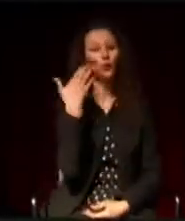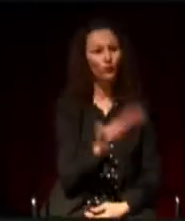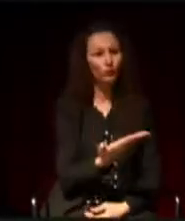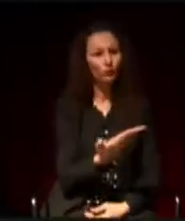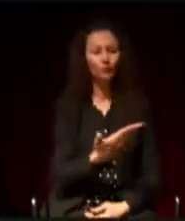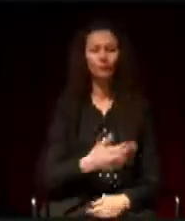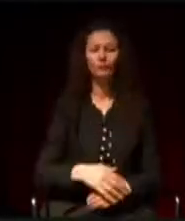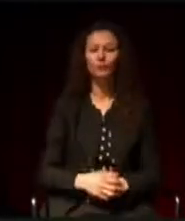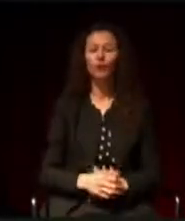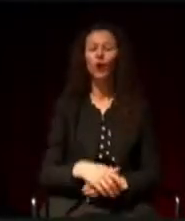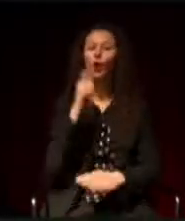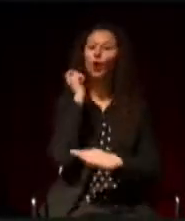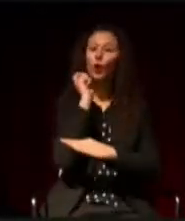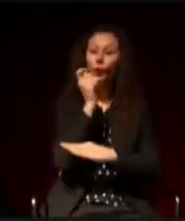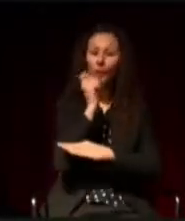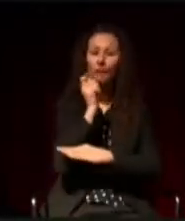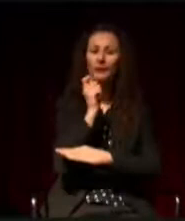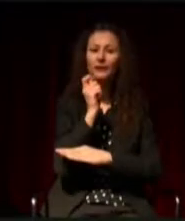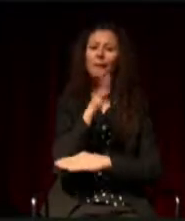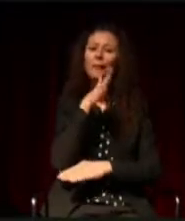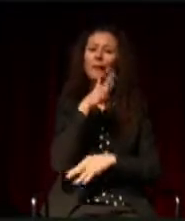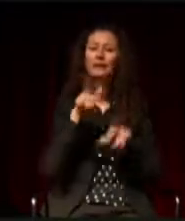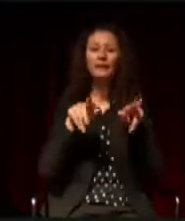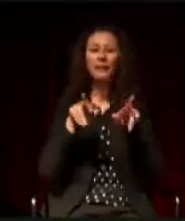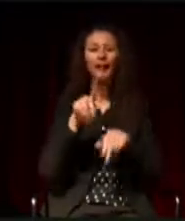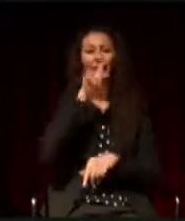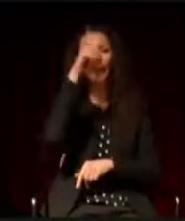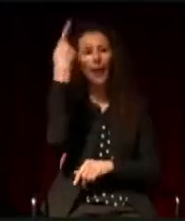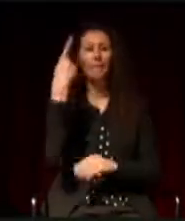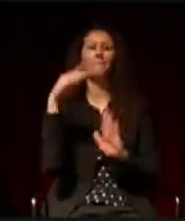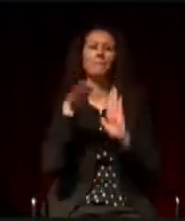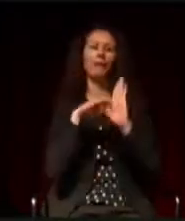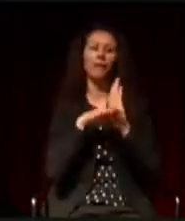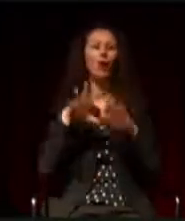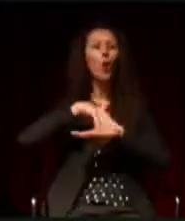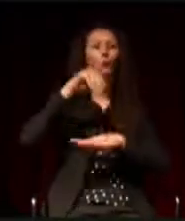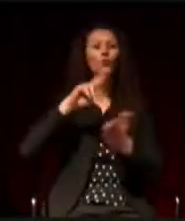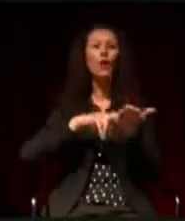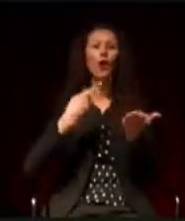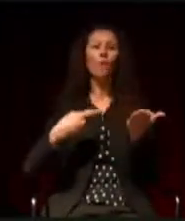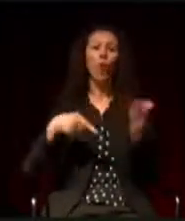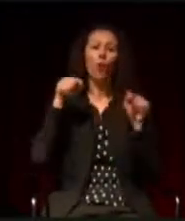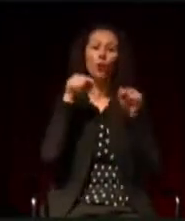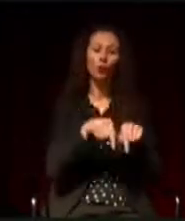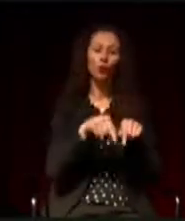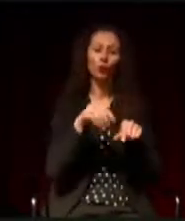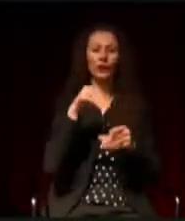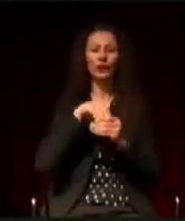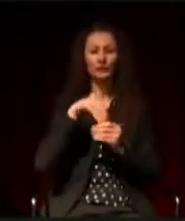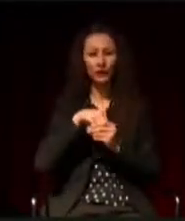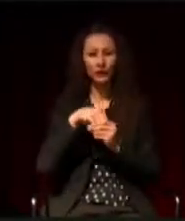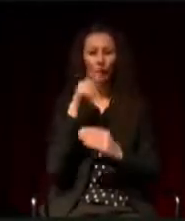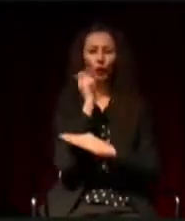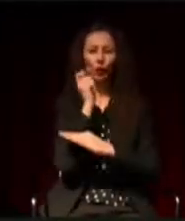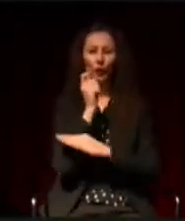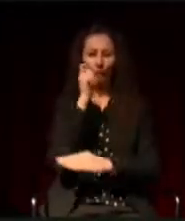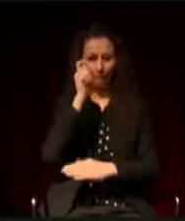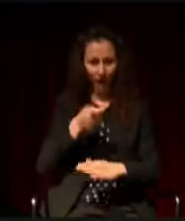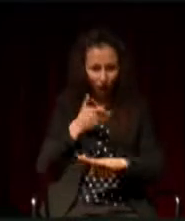ediyorum. Gündemimiz bildiğiniz gibi tek madde, komisyon raporu üzerine bir